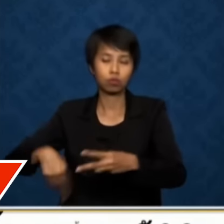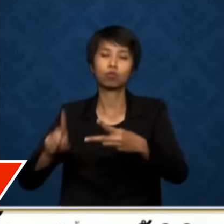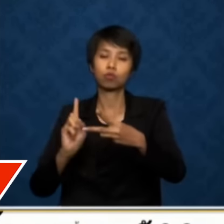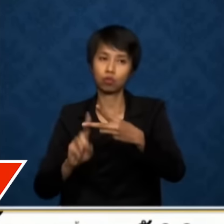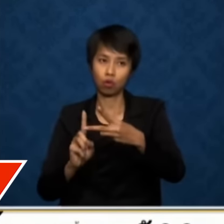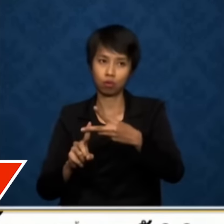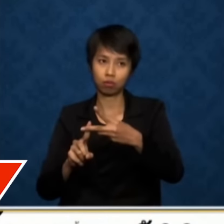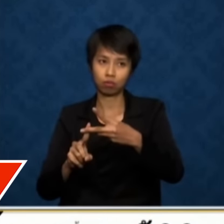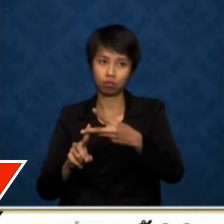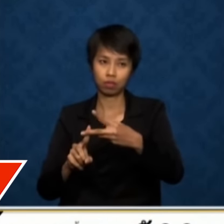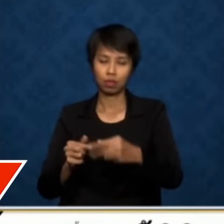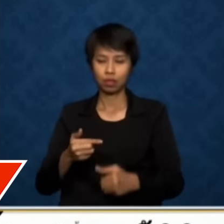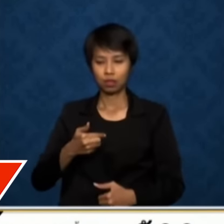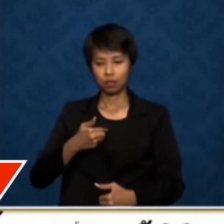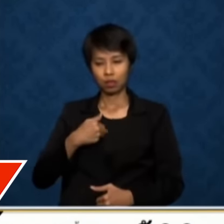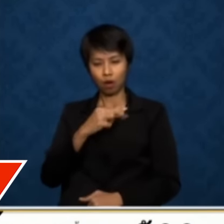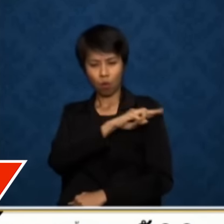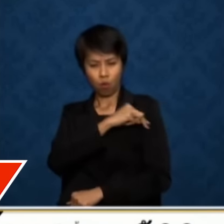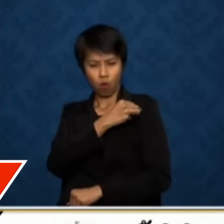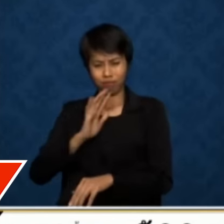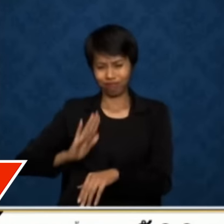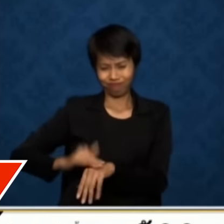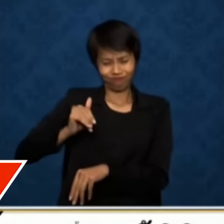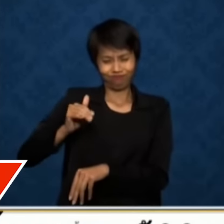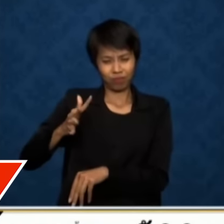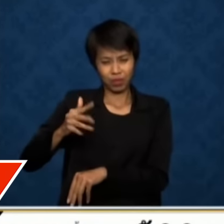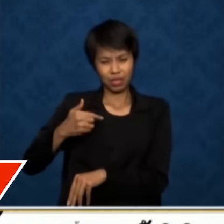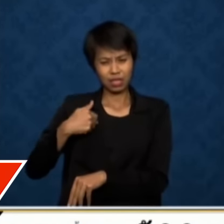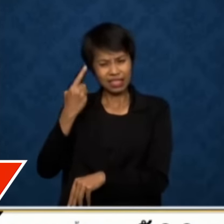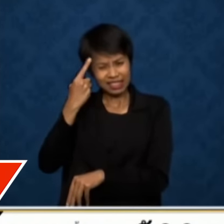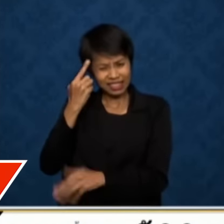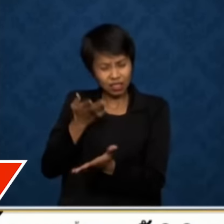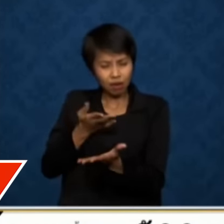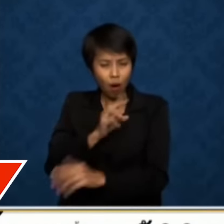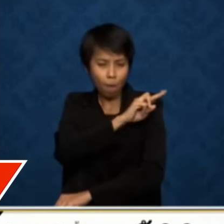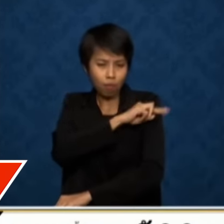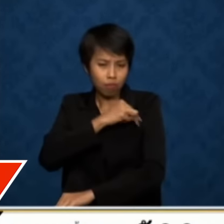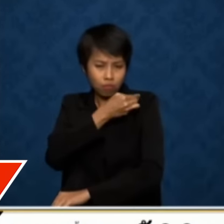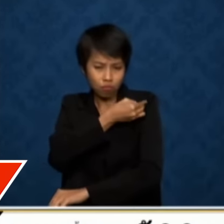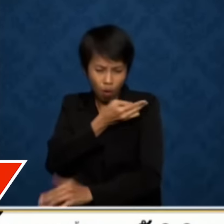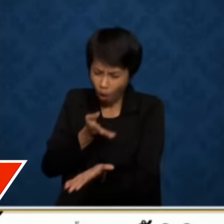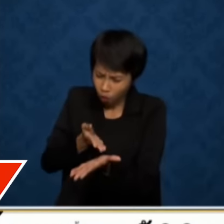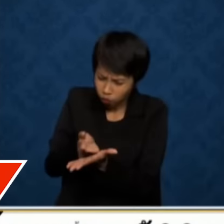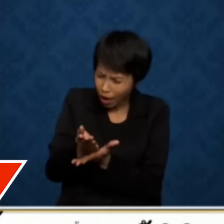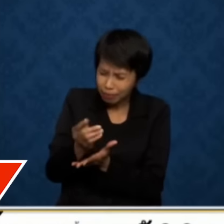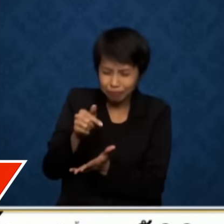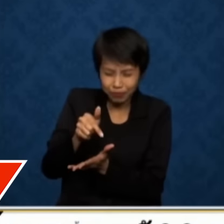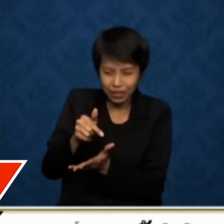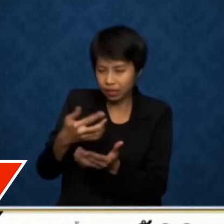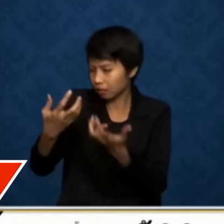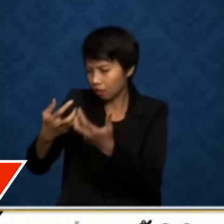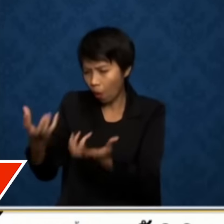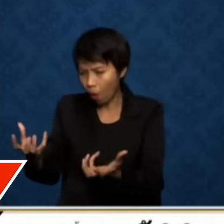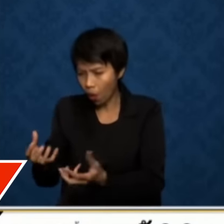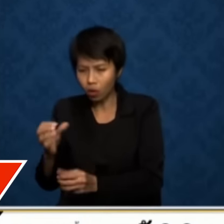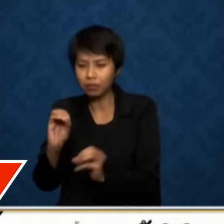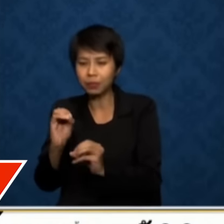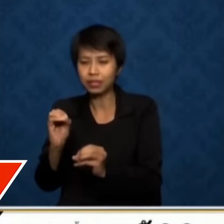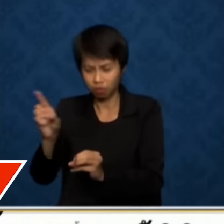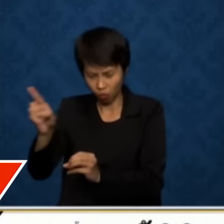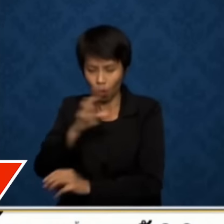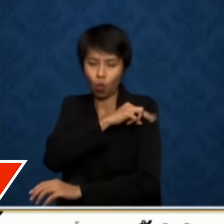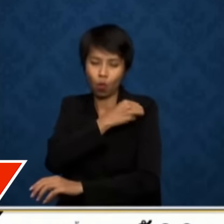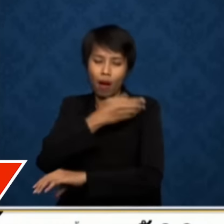เฮ้ยฉันไม่มีศักยภาพพอที่จะรักษาได้แพทย์เฉพาะทางไม่มีเครื่องมือเฉพาะด้านไม่ถึงอะส่งไปรักษาข้างนอกเถ